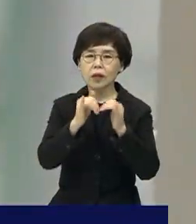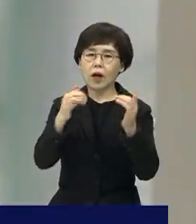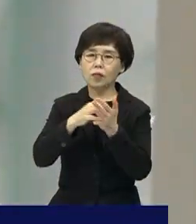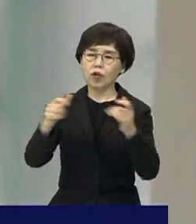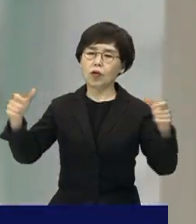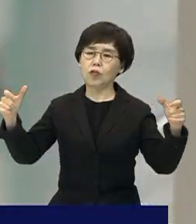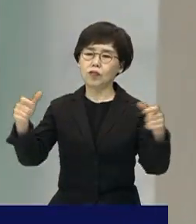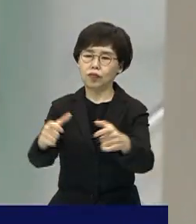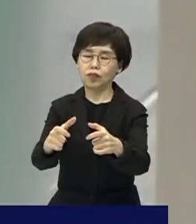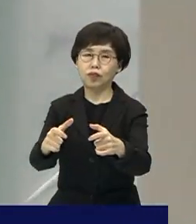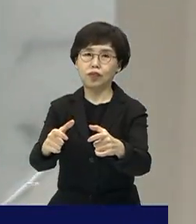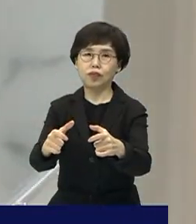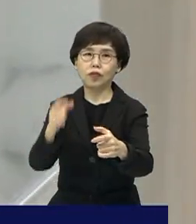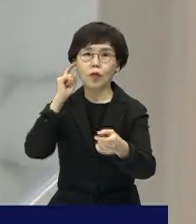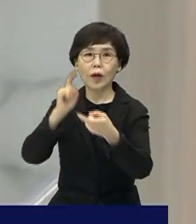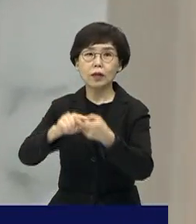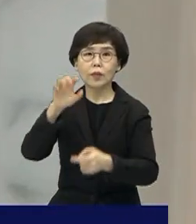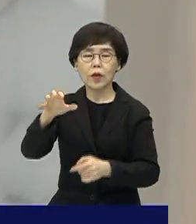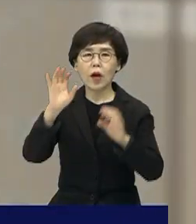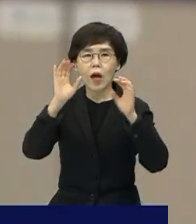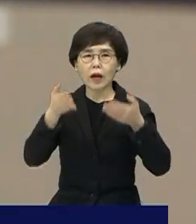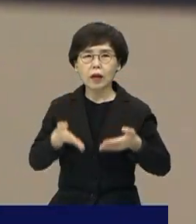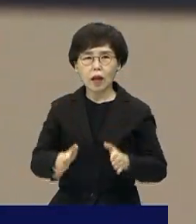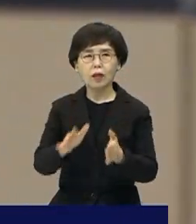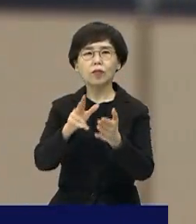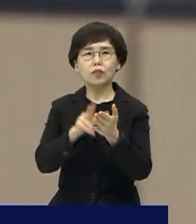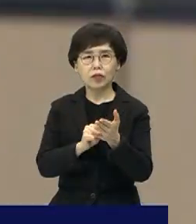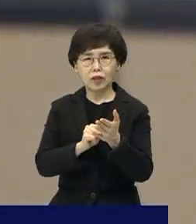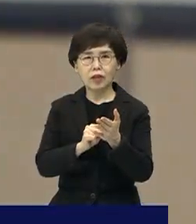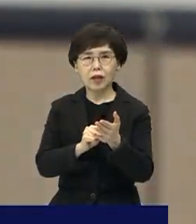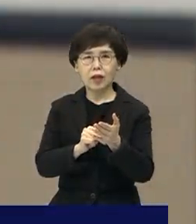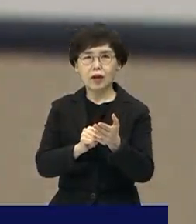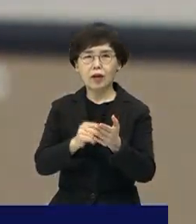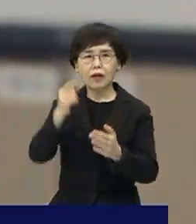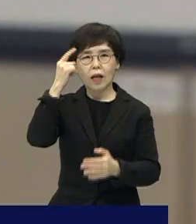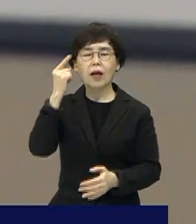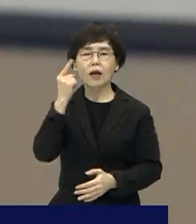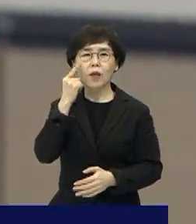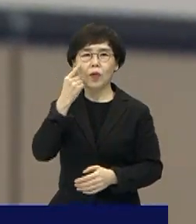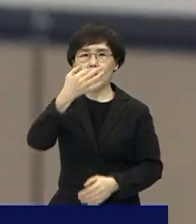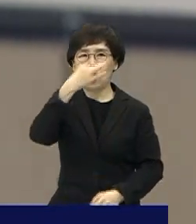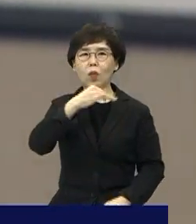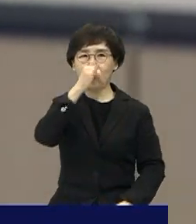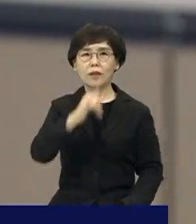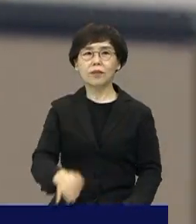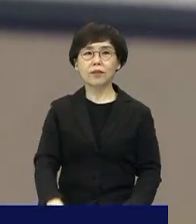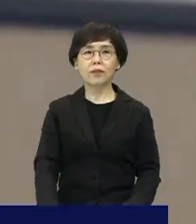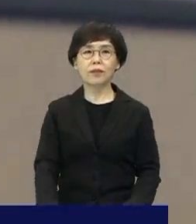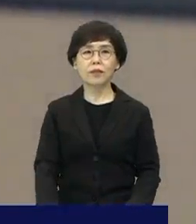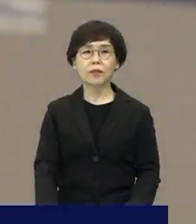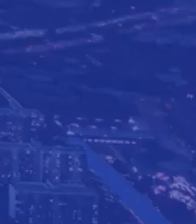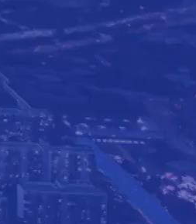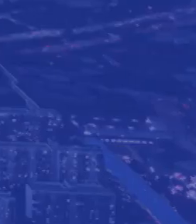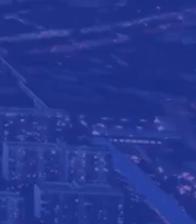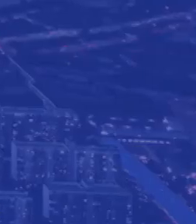관심 지역의 출산율 문제를 되돌아보는 효과를 낳고 있습니다. SBS 서상규입니다.